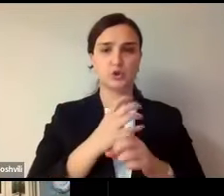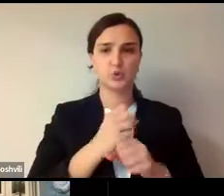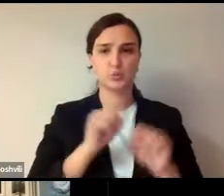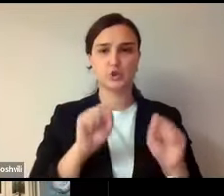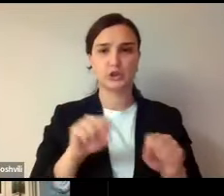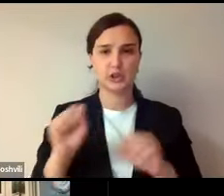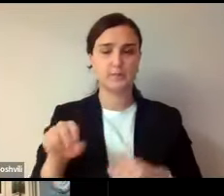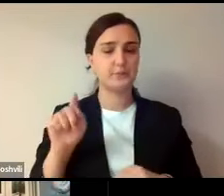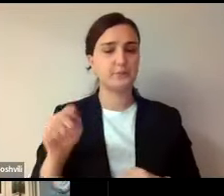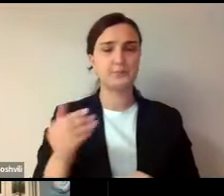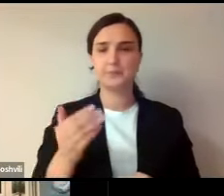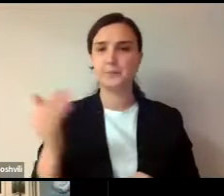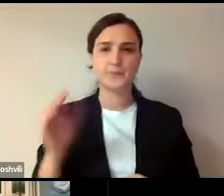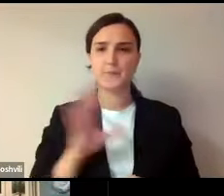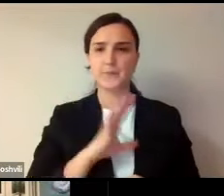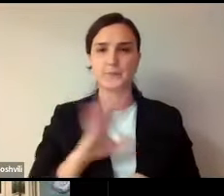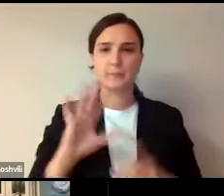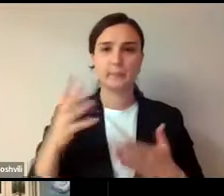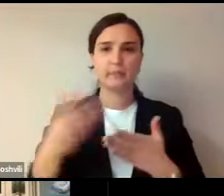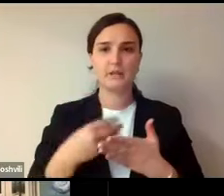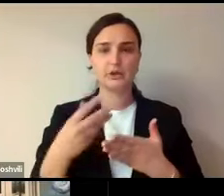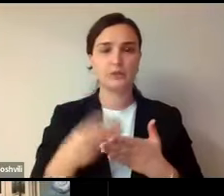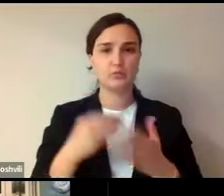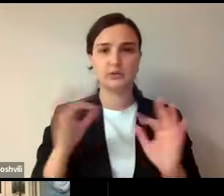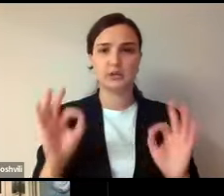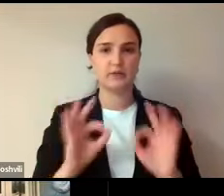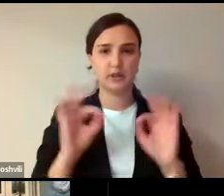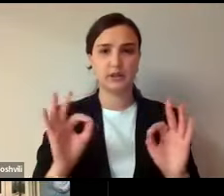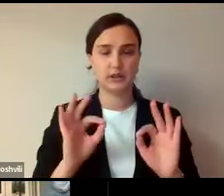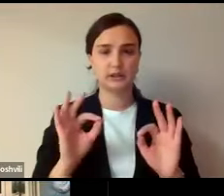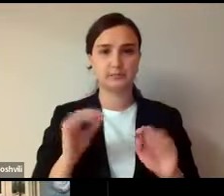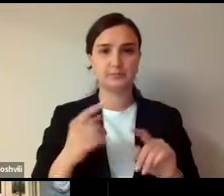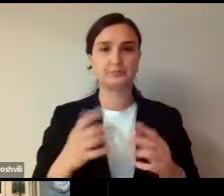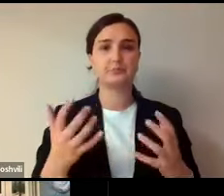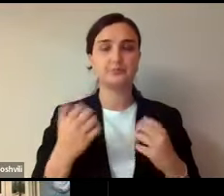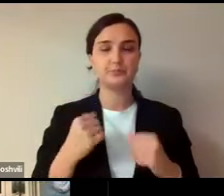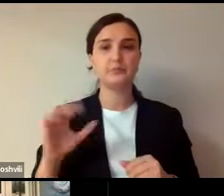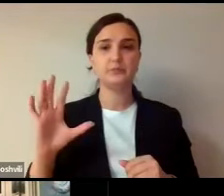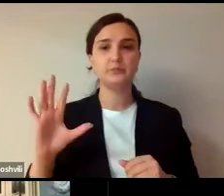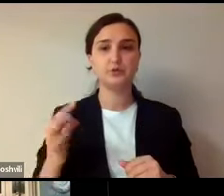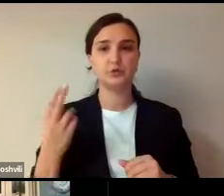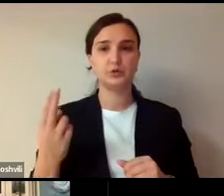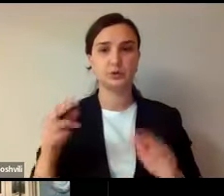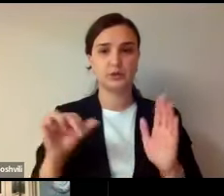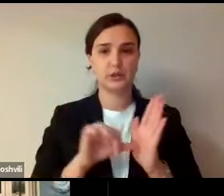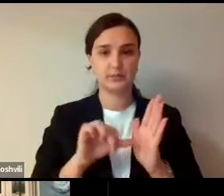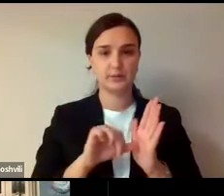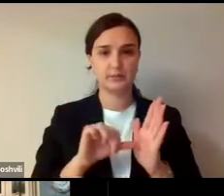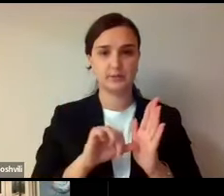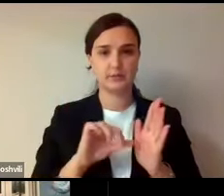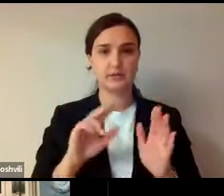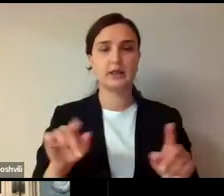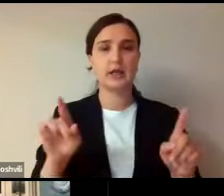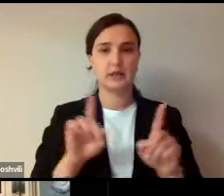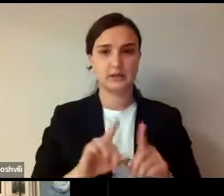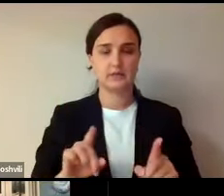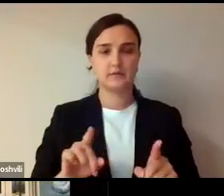მათ არ ჰქონდათ შემოსავალი არანაირი, იღებდნენ სოციალურ დახმარებას და